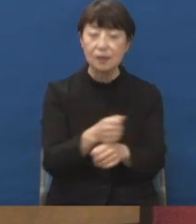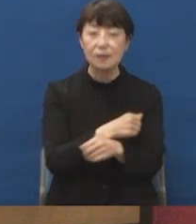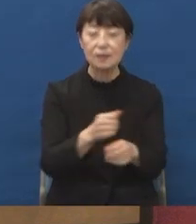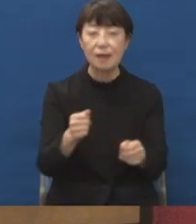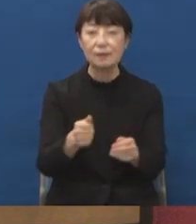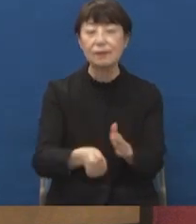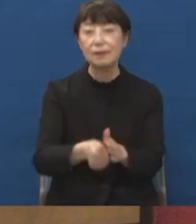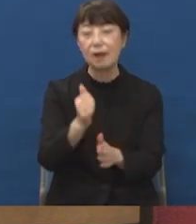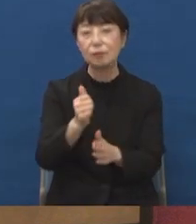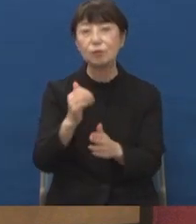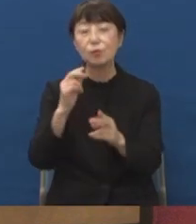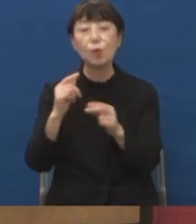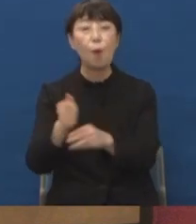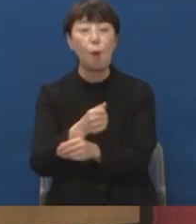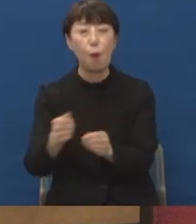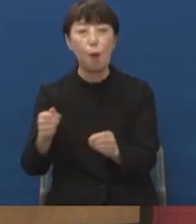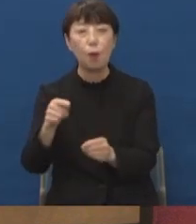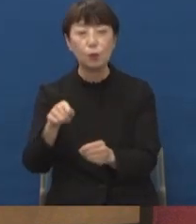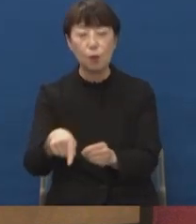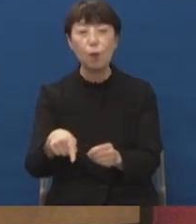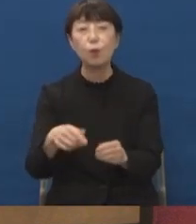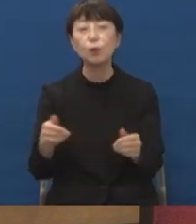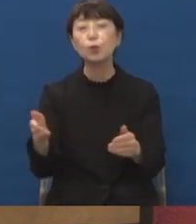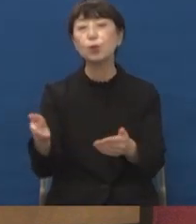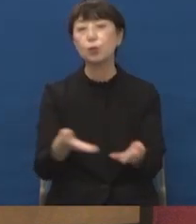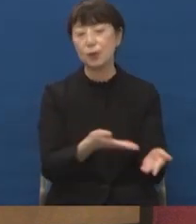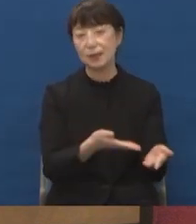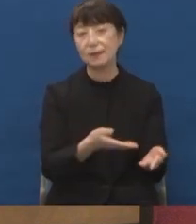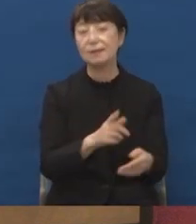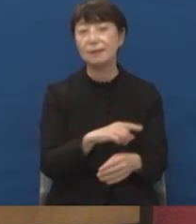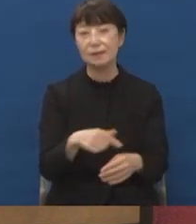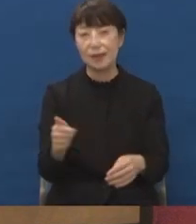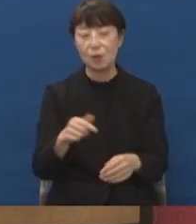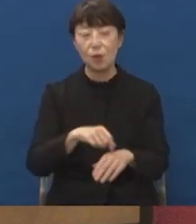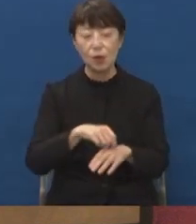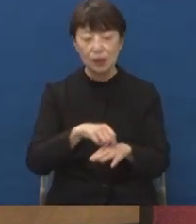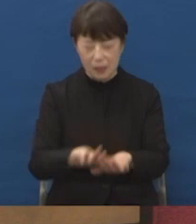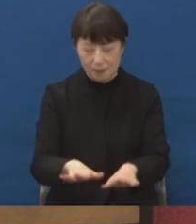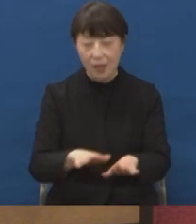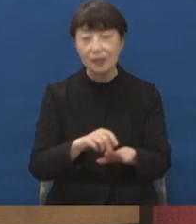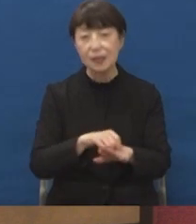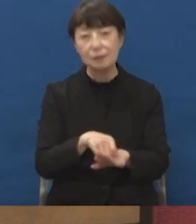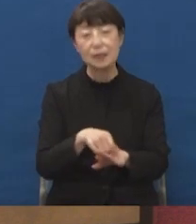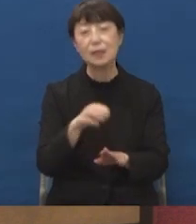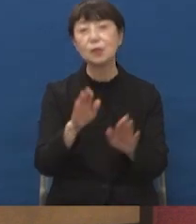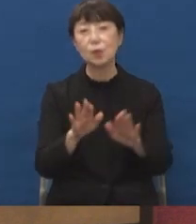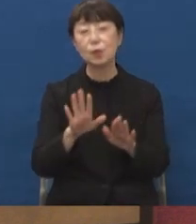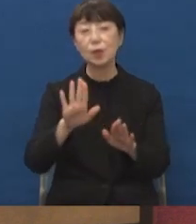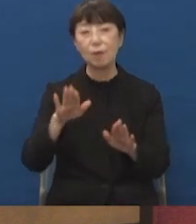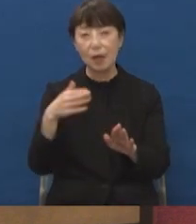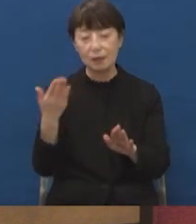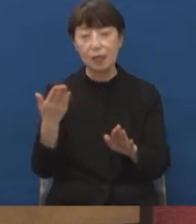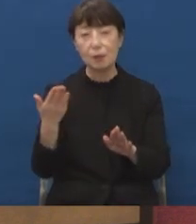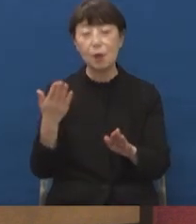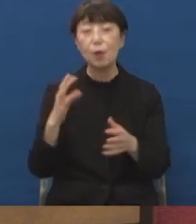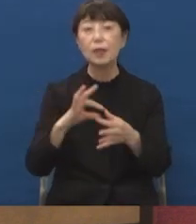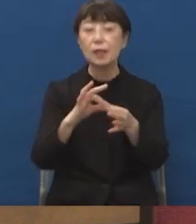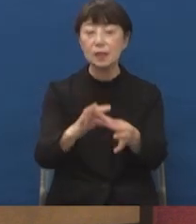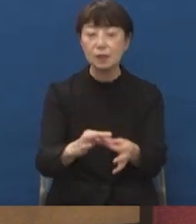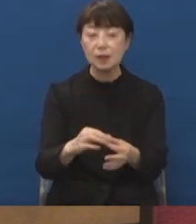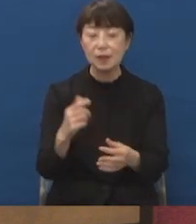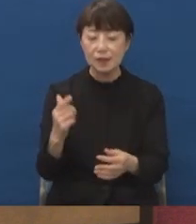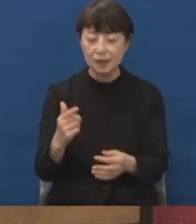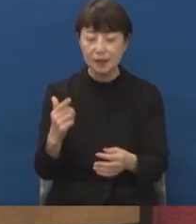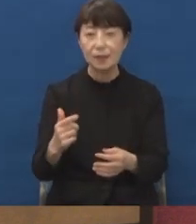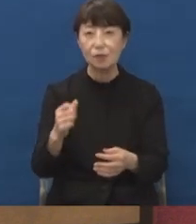援、新事業創業支援などについても、厳しい財政状況ではありますが、引き続きしっかりと予算を確保してい